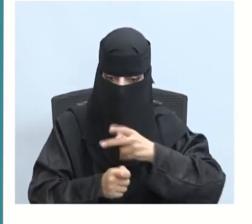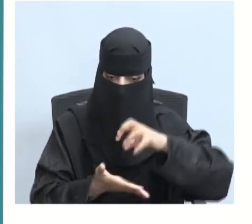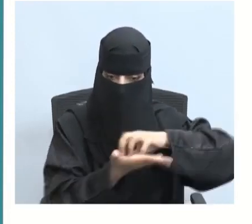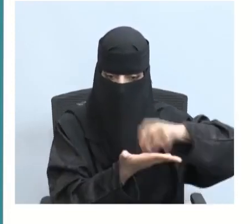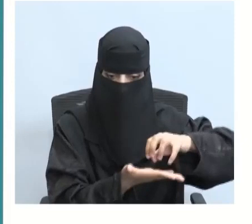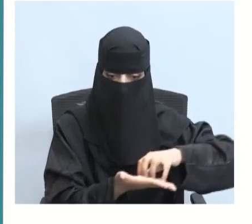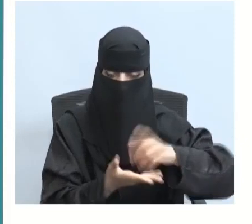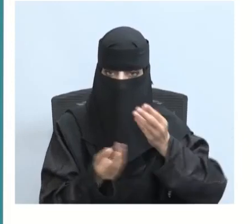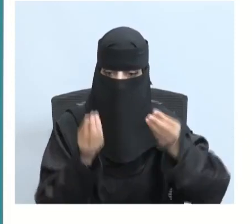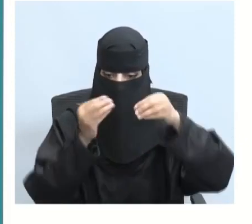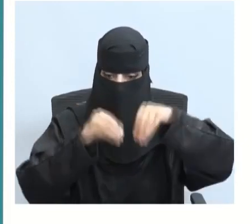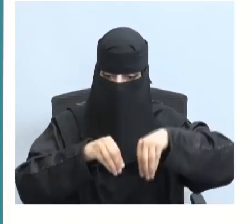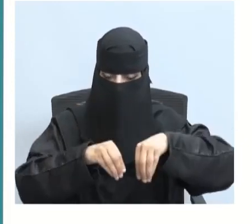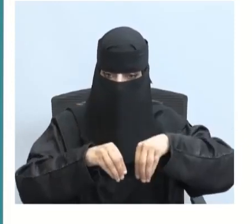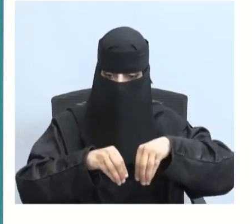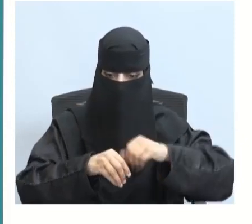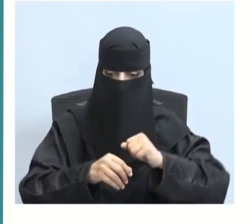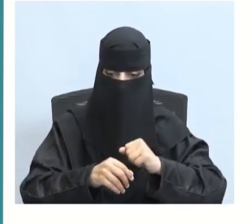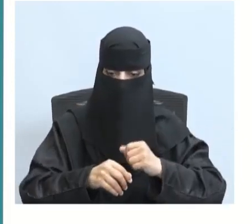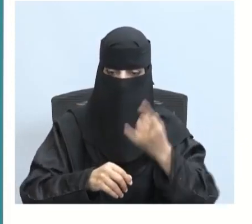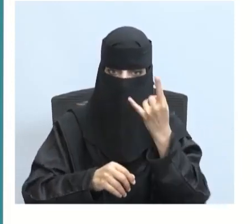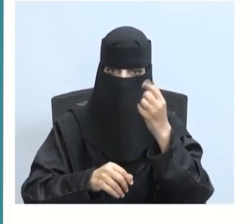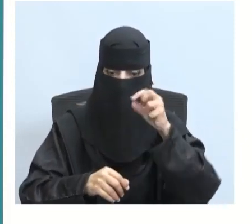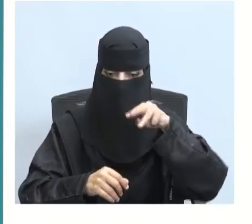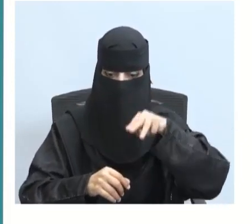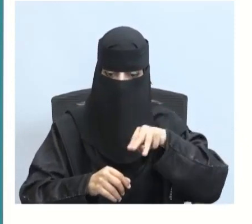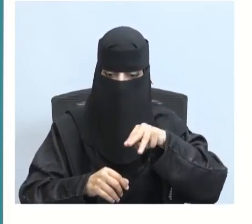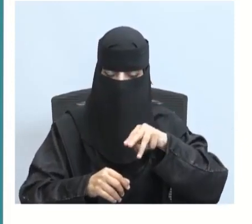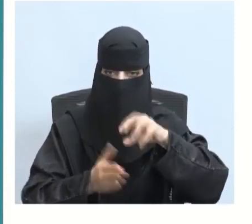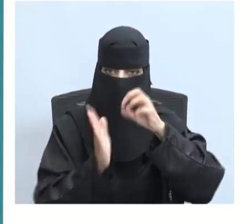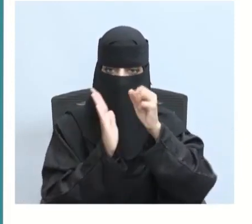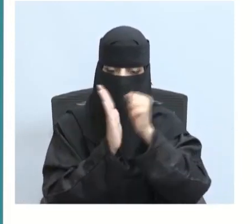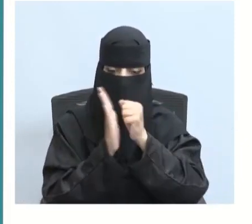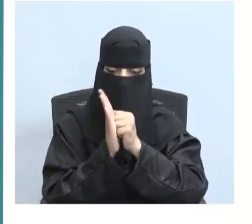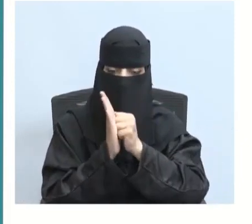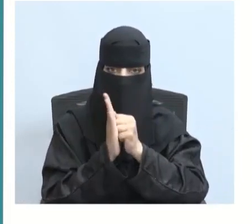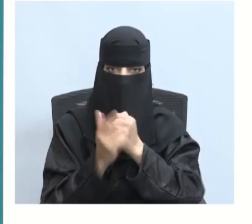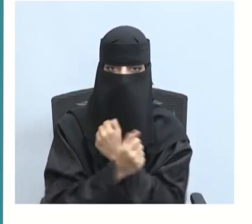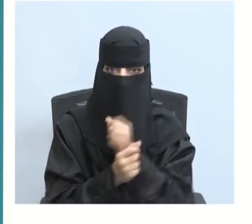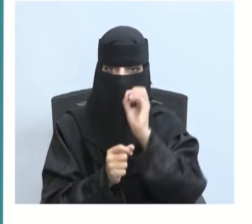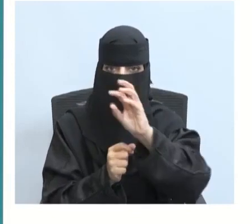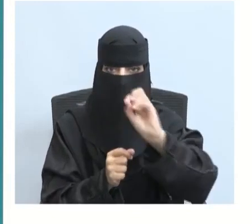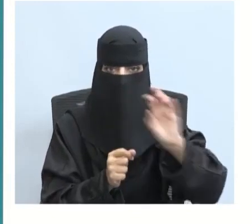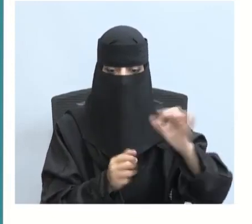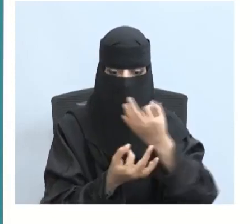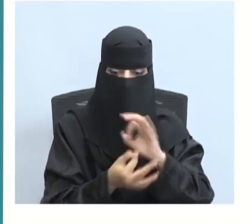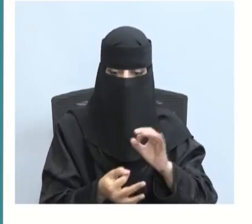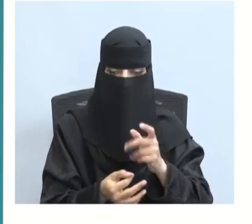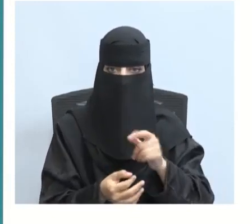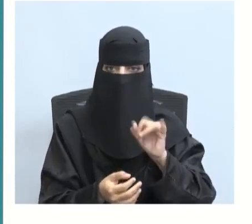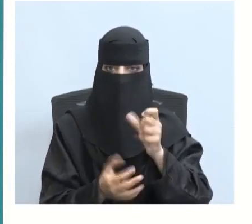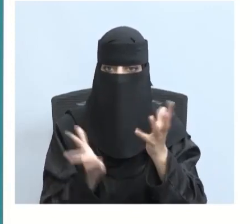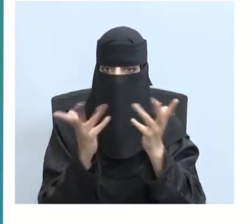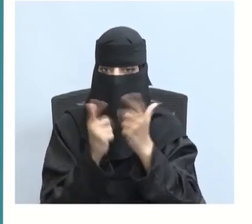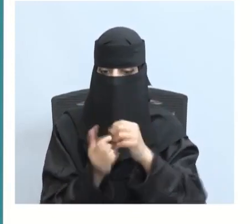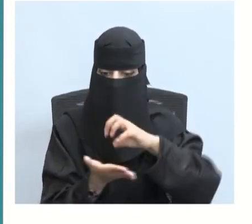الوقود يزود 100 الا منزل بالطاقه ما عدد المنشات